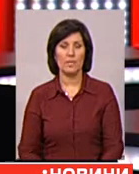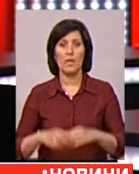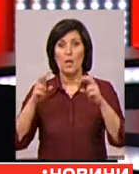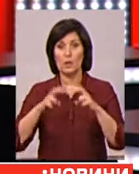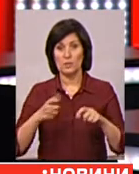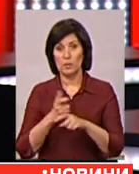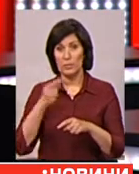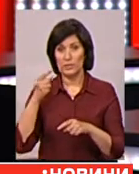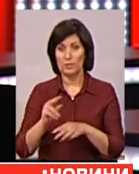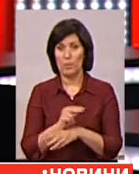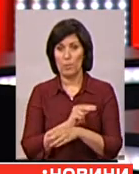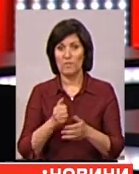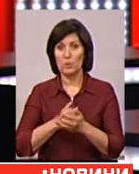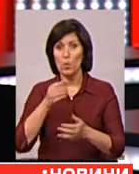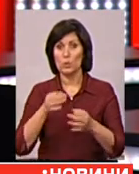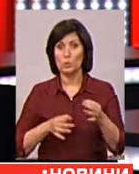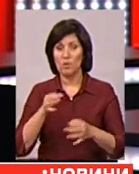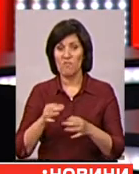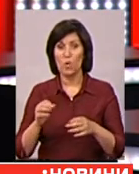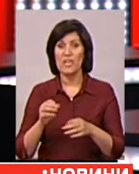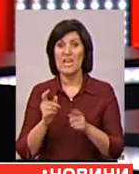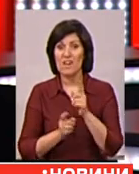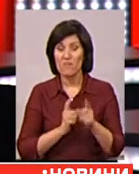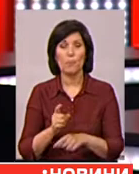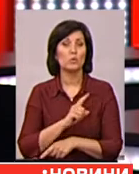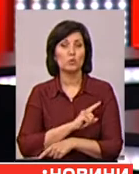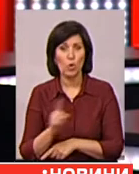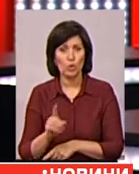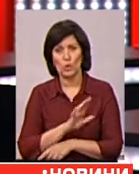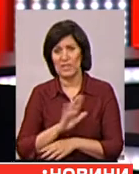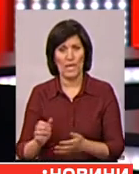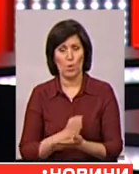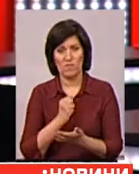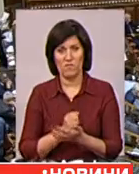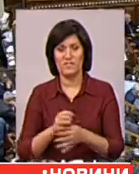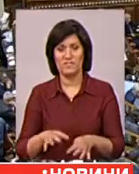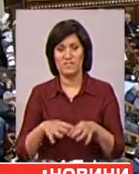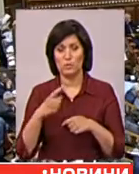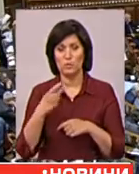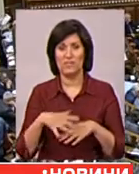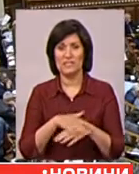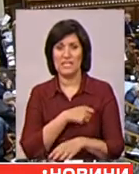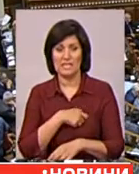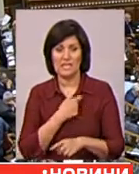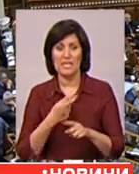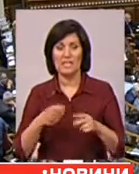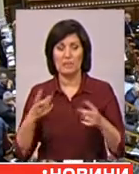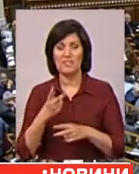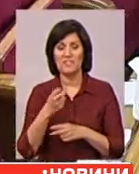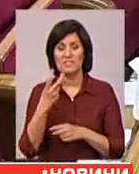Розглянули понад 1000 поправок до судової реформи, однак жодної так і не ухвалили. У залі 120 нардепів, тоді як